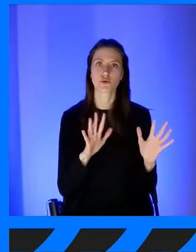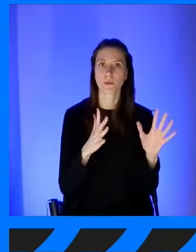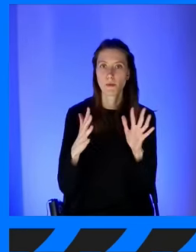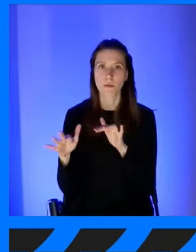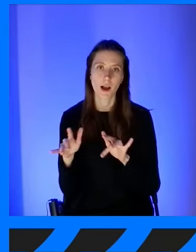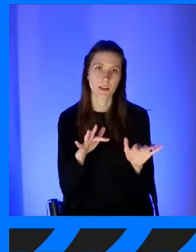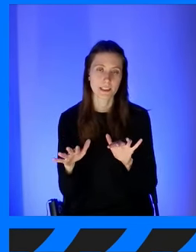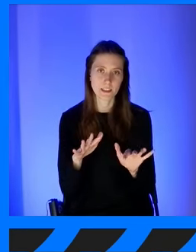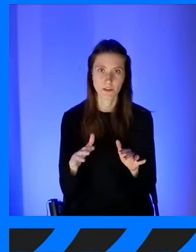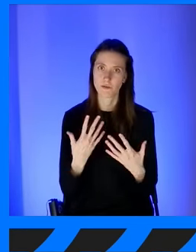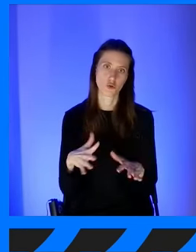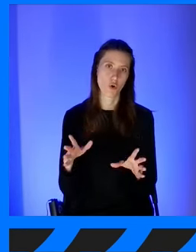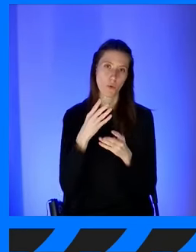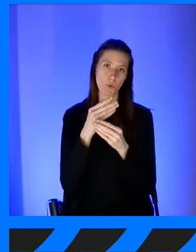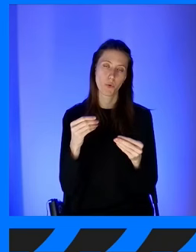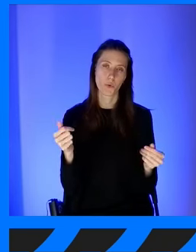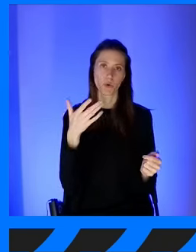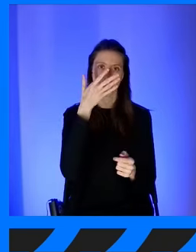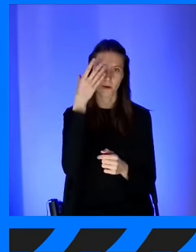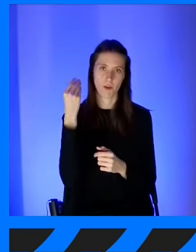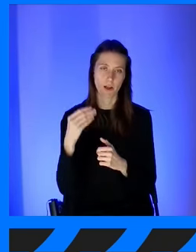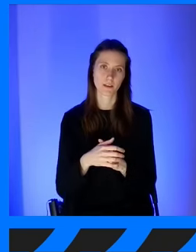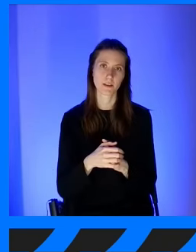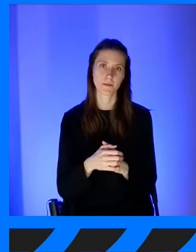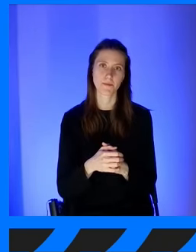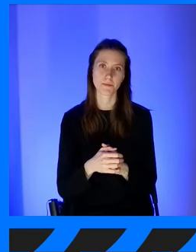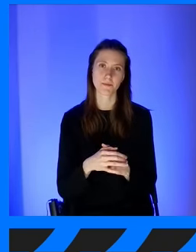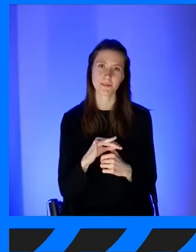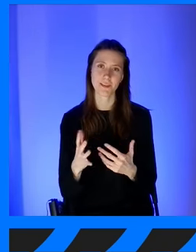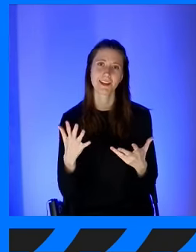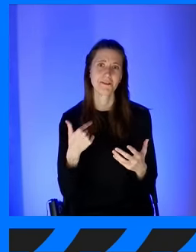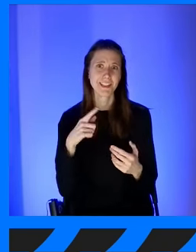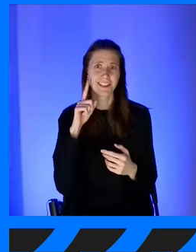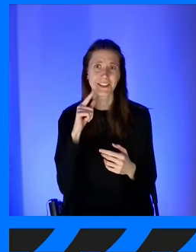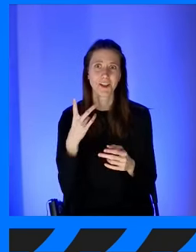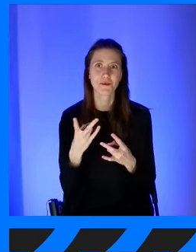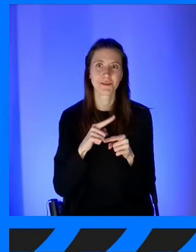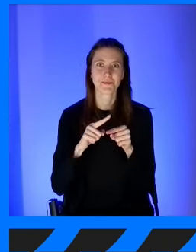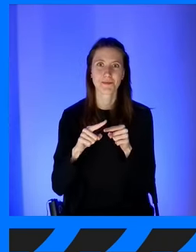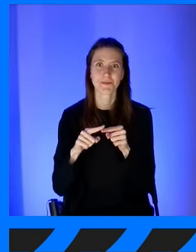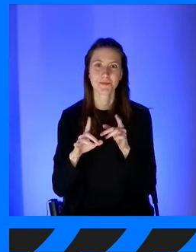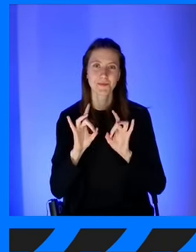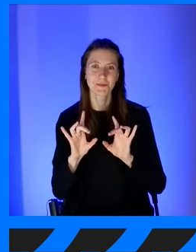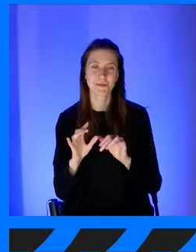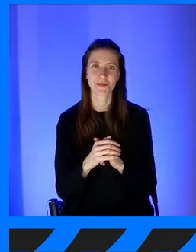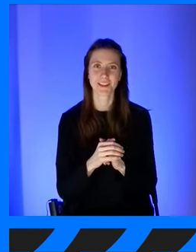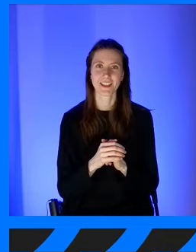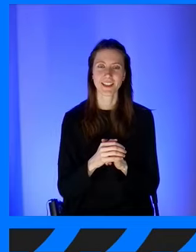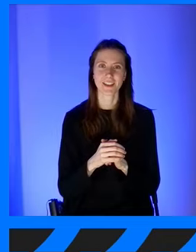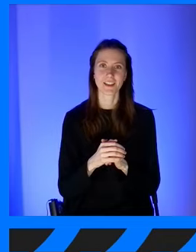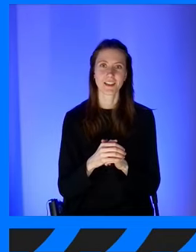всё Ну то есть это забывается ну Я знаю что надо быстро отвечать да